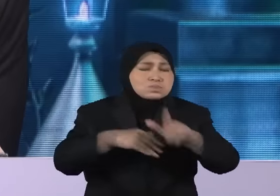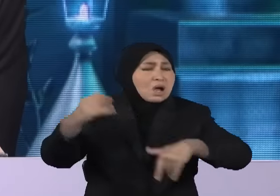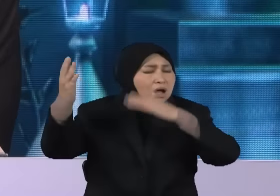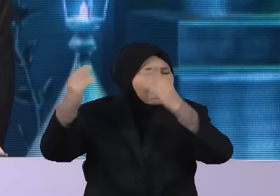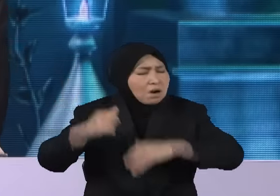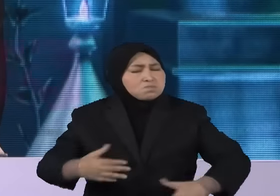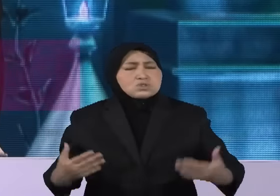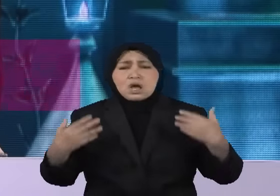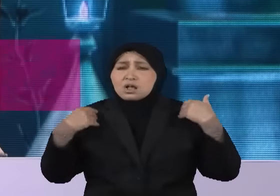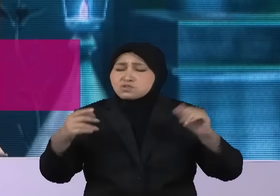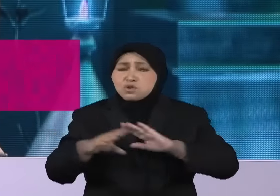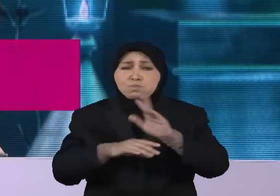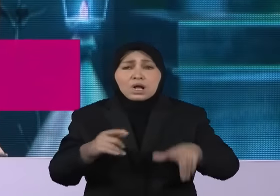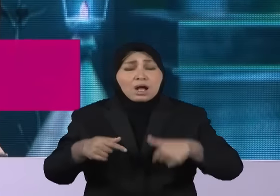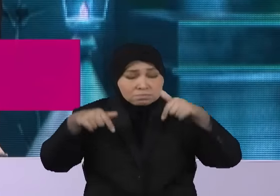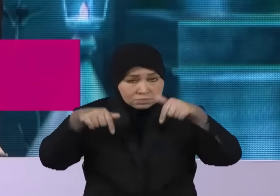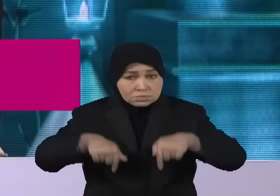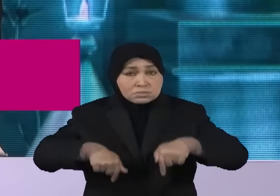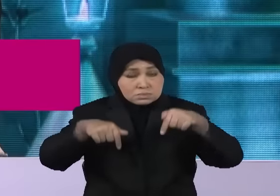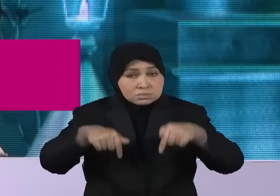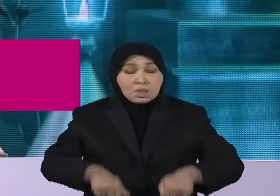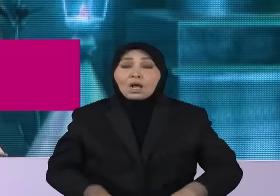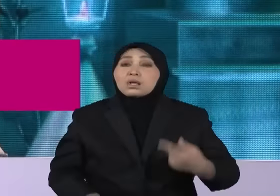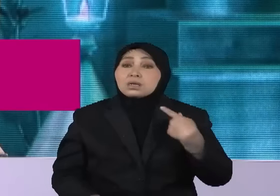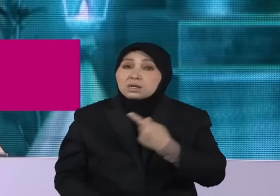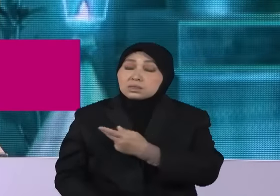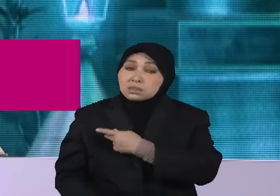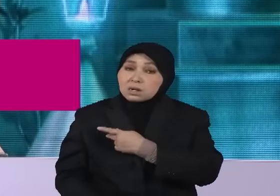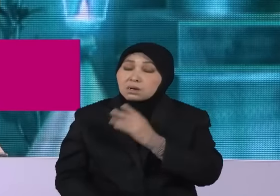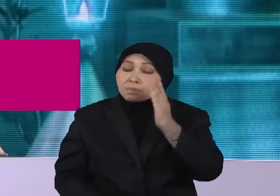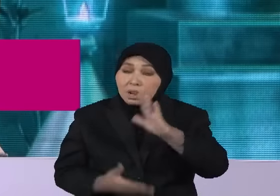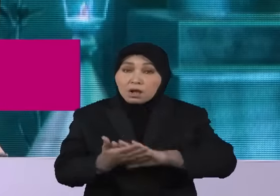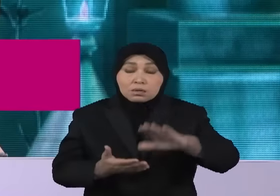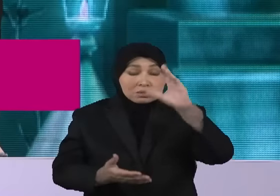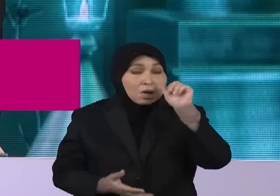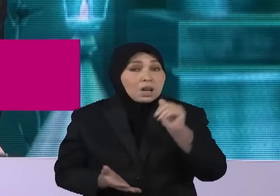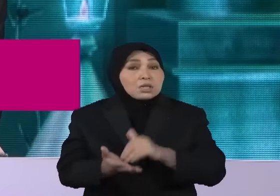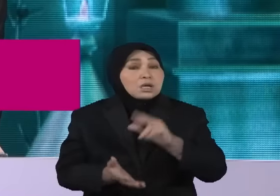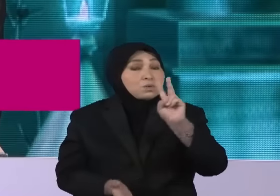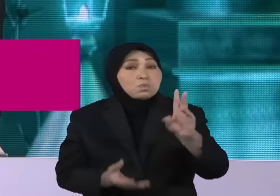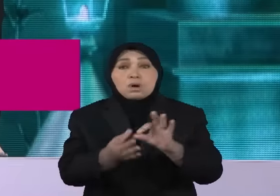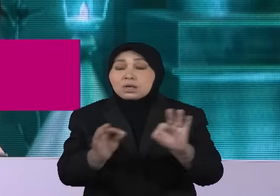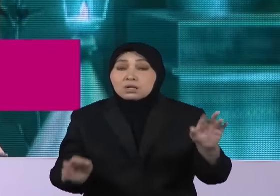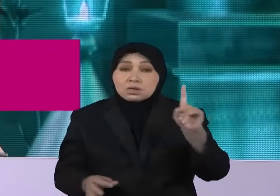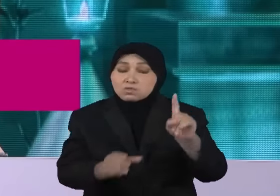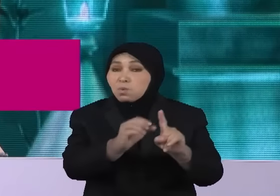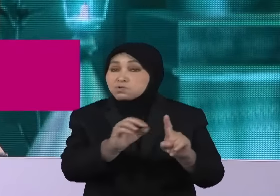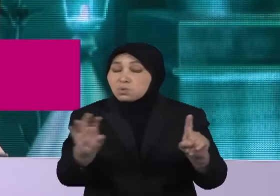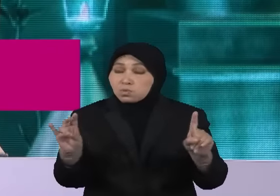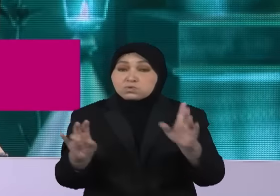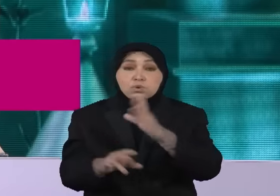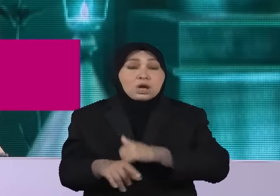insya-Allah. Dan pada hari ini kita akan belajar lagi dua ayat, 107 dan